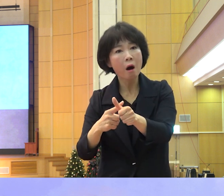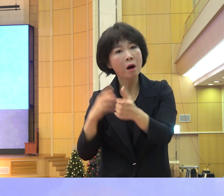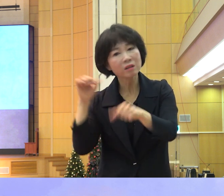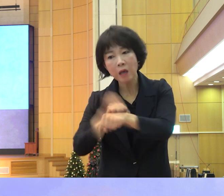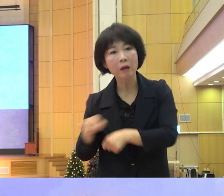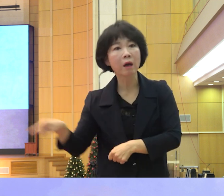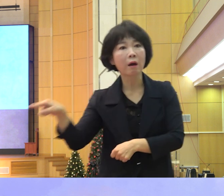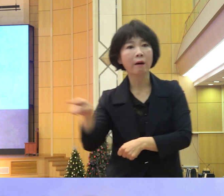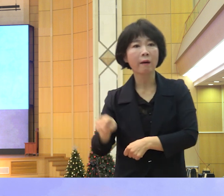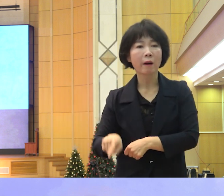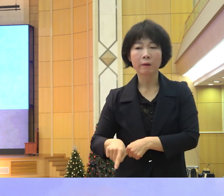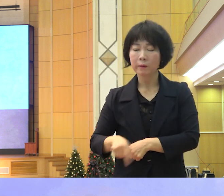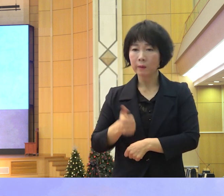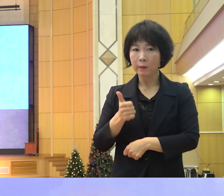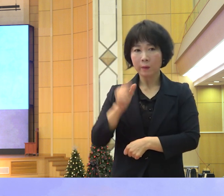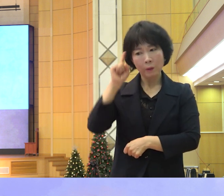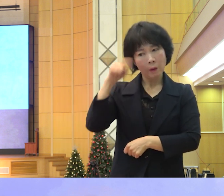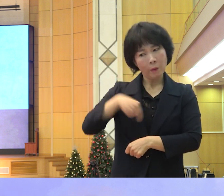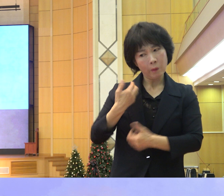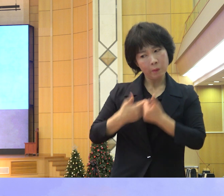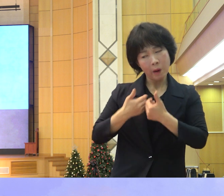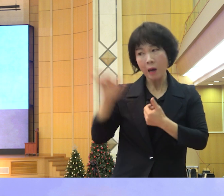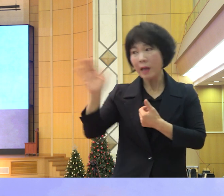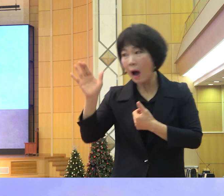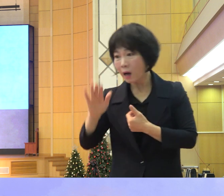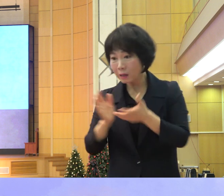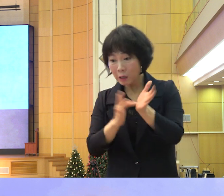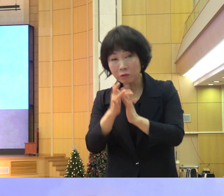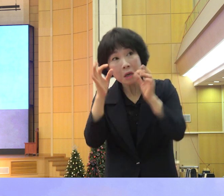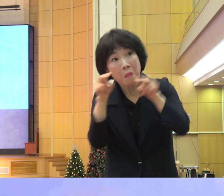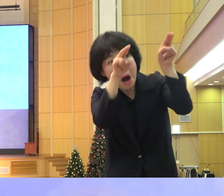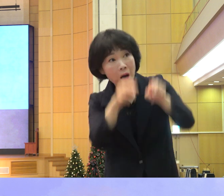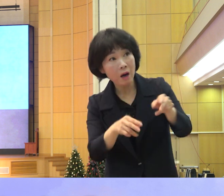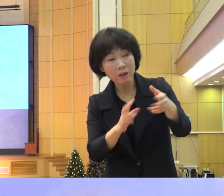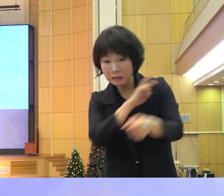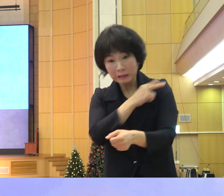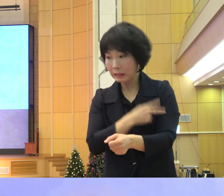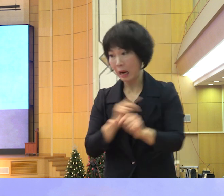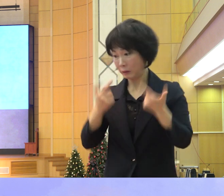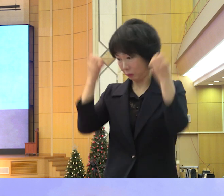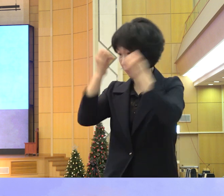니고데모는 아무리 생각해봐도 예수님이 이단이 아니야.